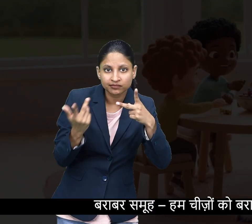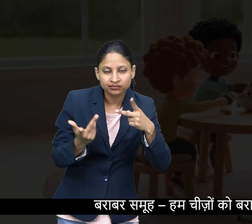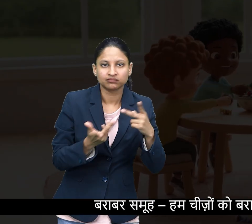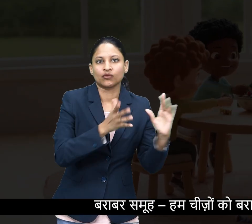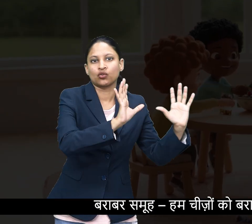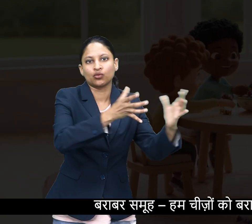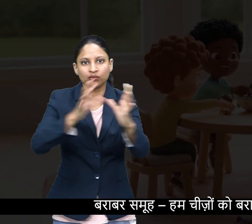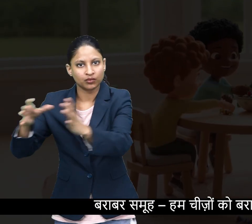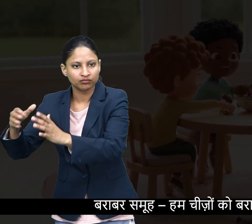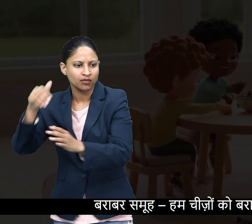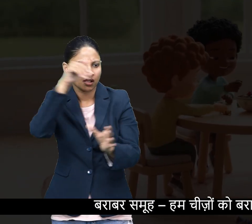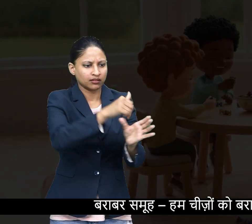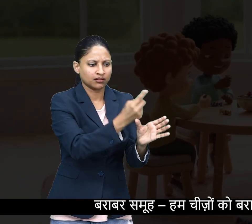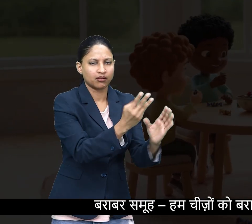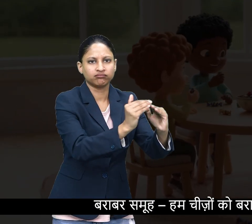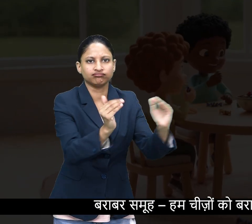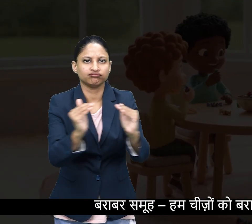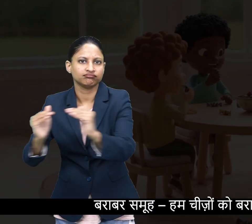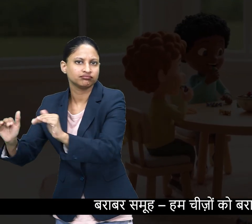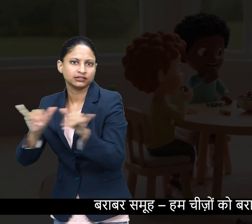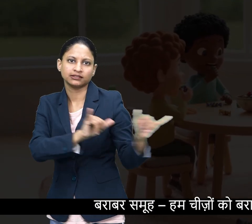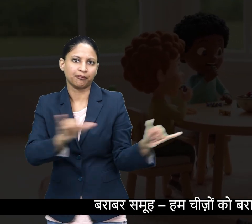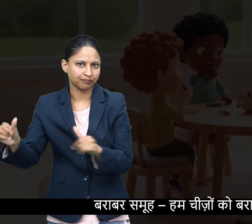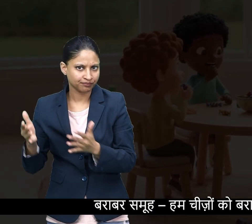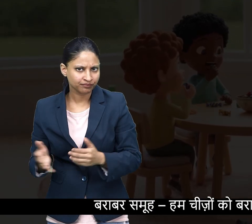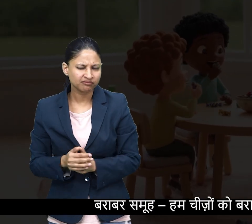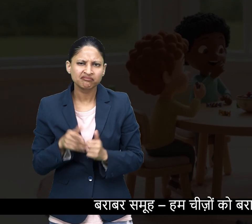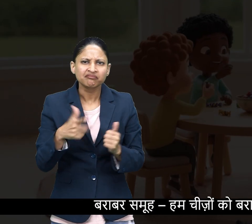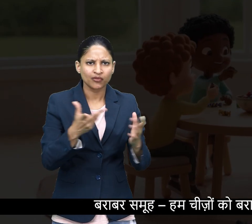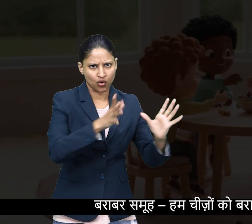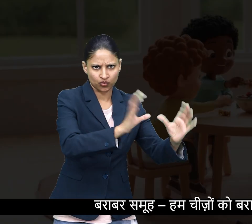बराबर समूह, हम चीजों को बराबर आकार के समूह में रखते हैं।